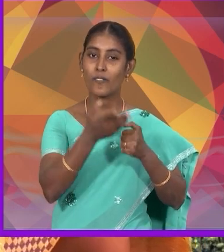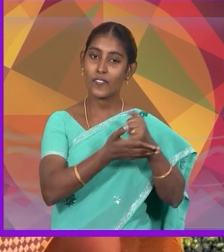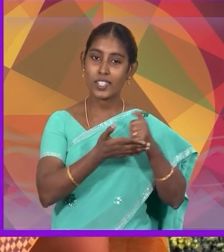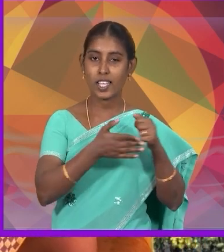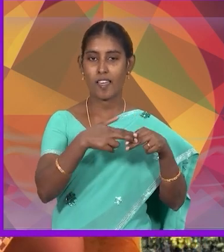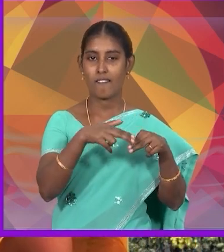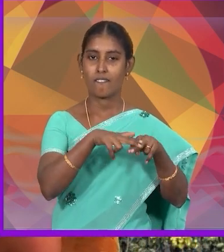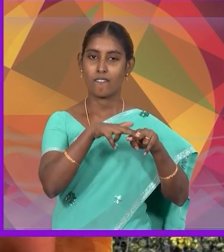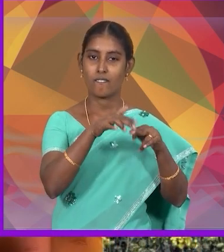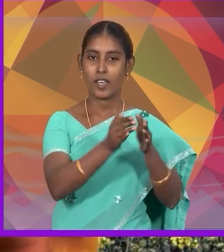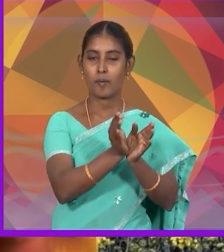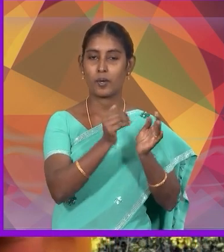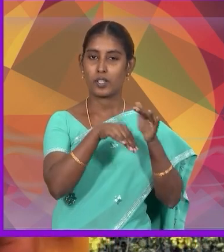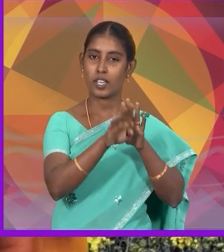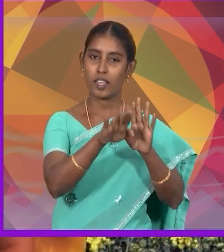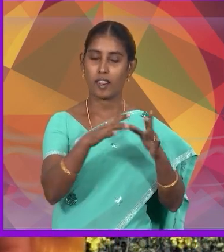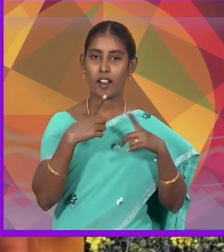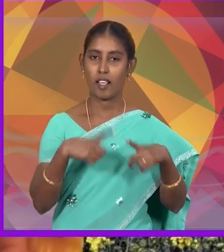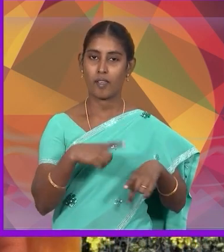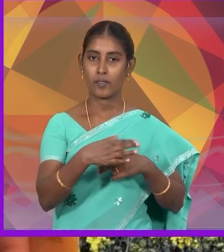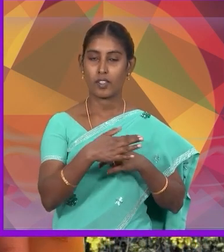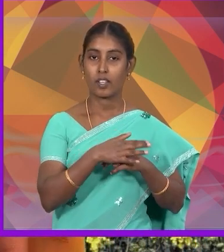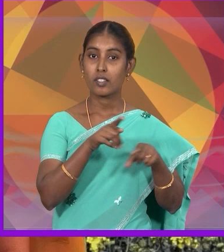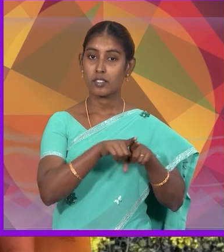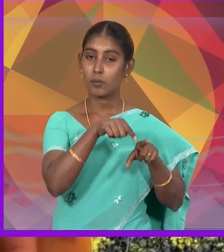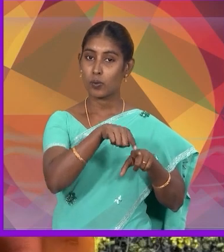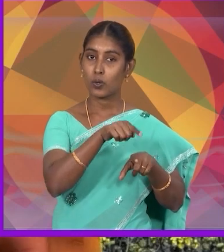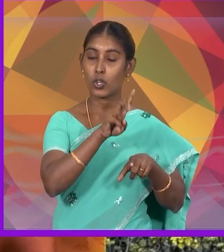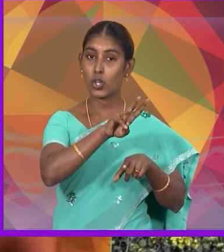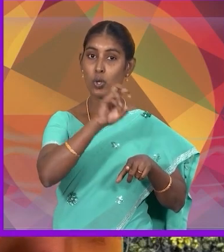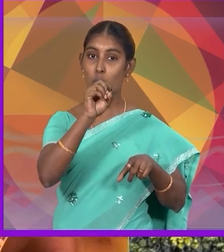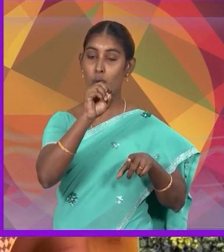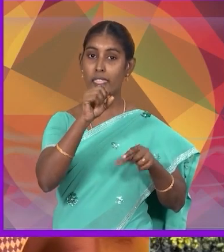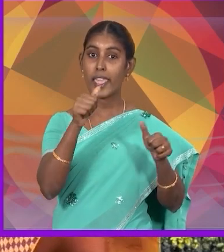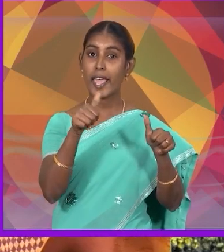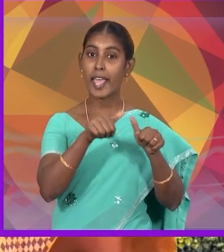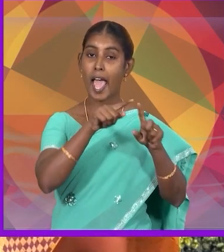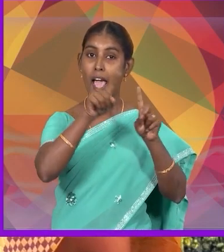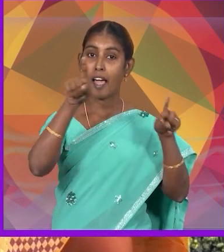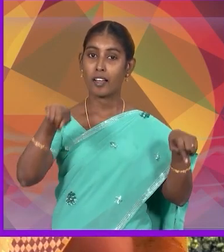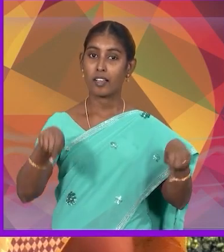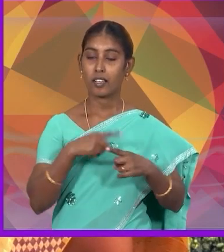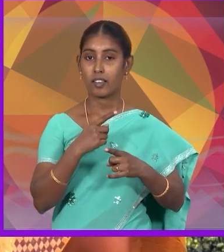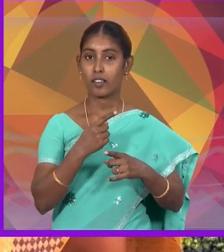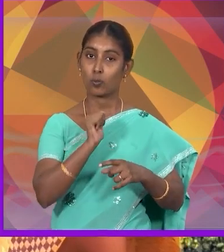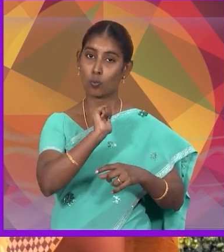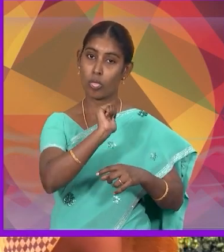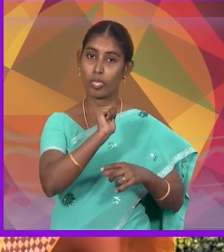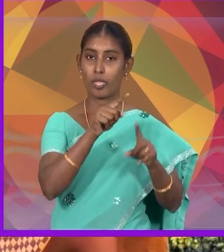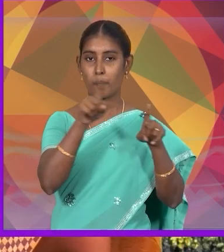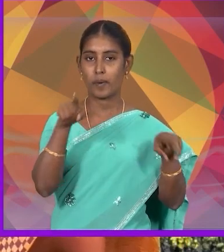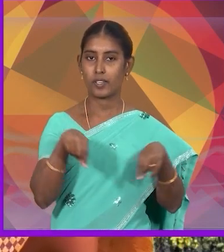குடும்பம் வாழ்ந்துட்டு வந்தாங்க. அவங்களுக்கு 20 ஏக்கர் நிலம் இருந்தது. அந்த வயல்லையே வீடு